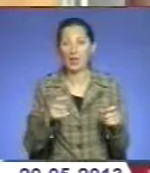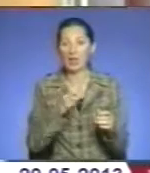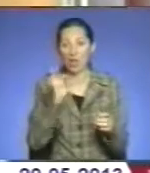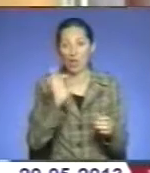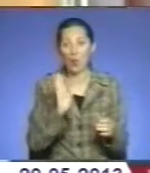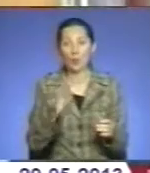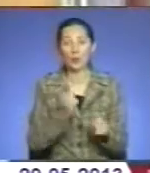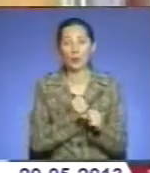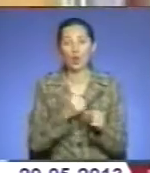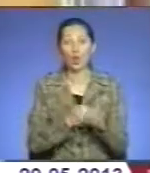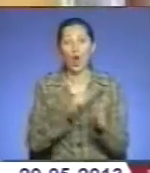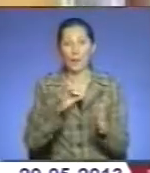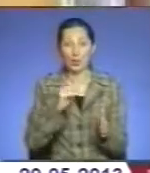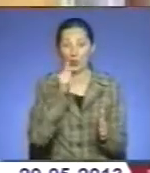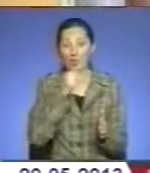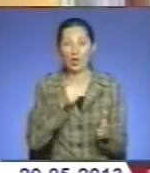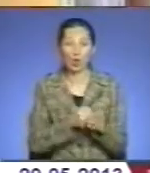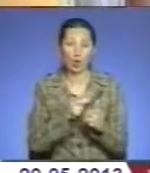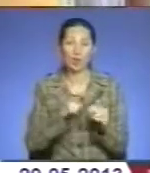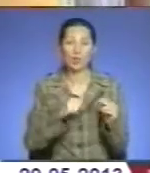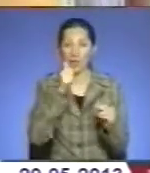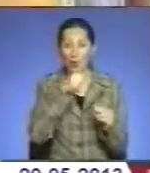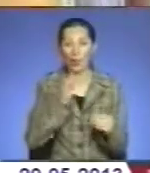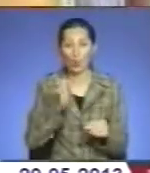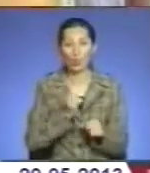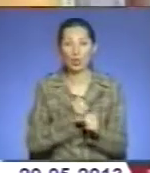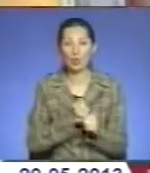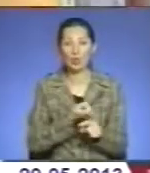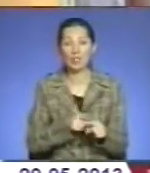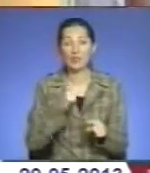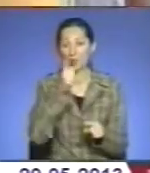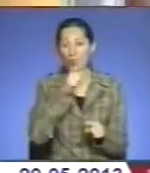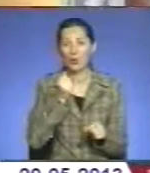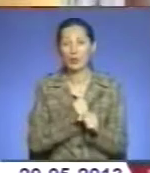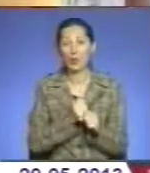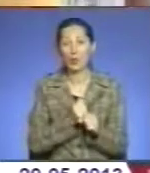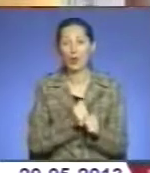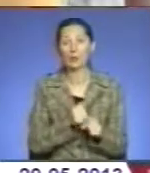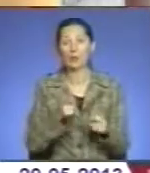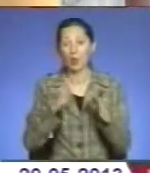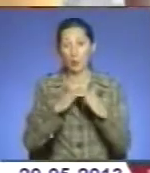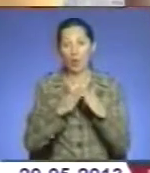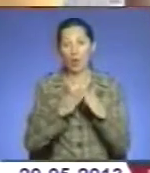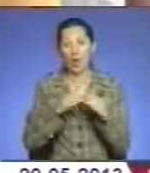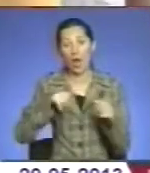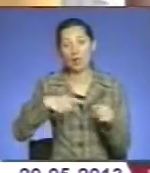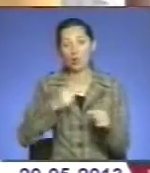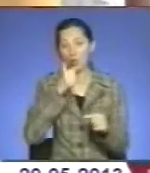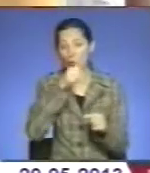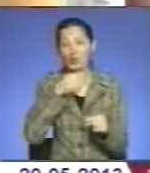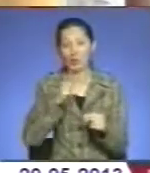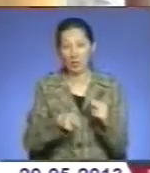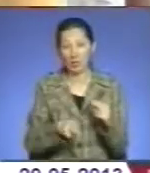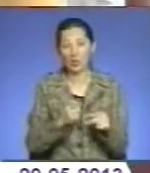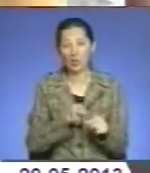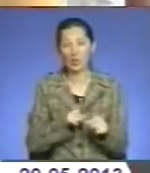до 500-річчя, але що навіть до кінця року це буде зроблено. Чи в цьому році ми зробимо саму будівлю, а на другому році завершимо,